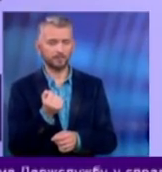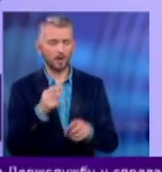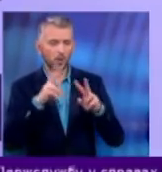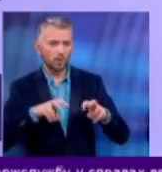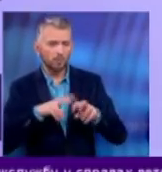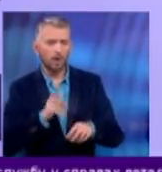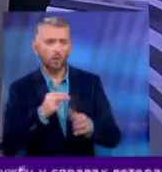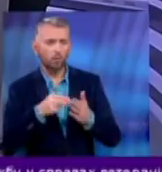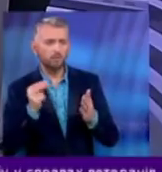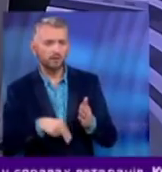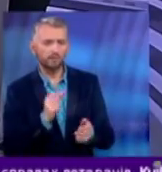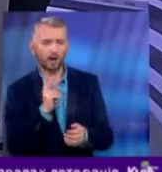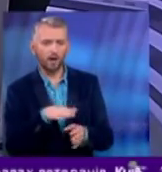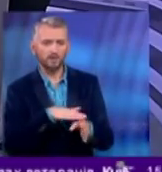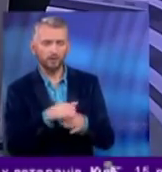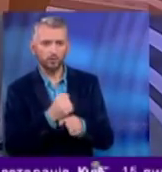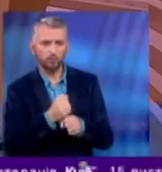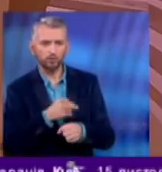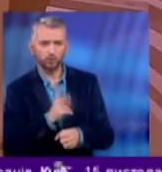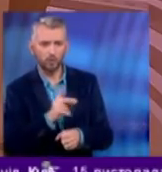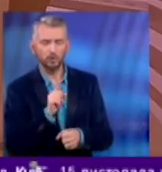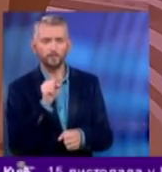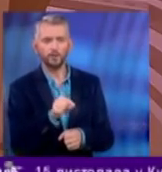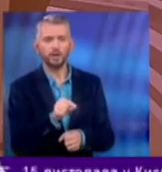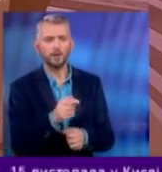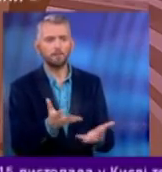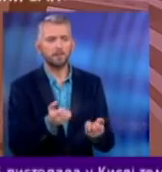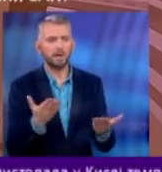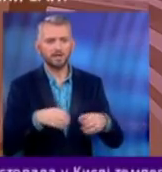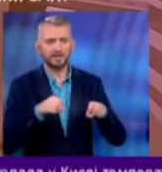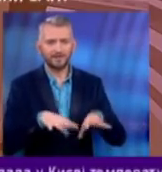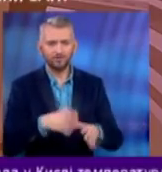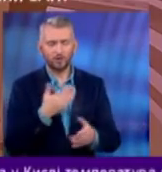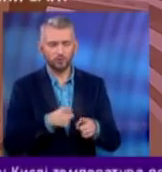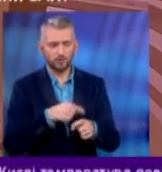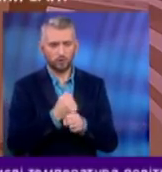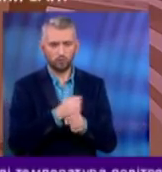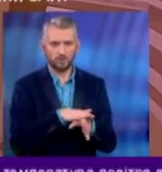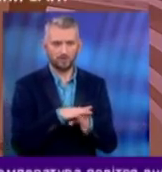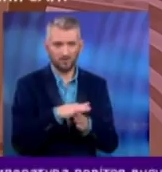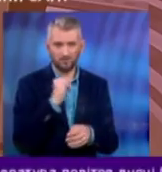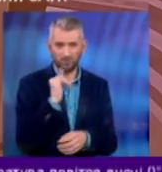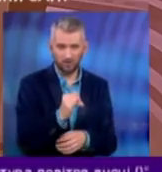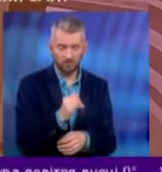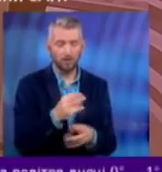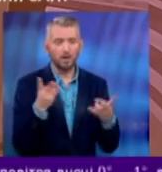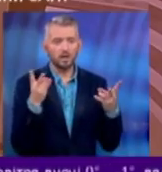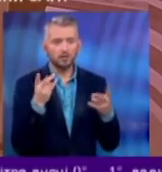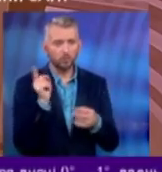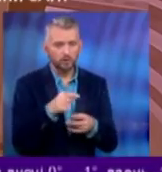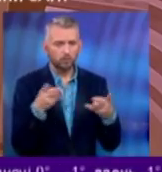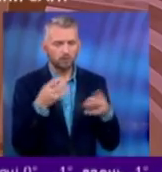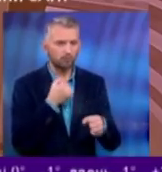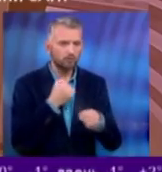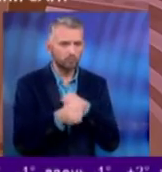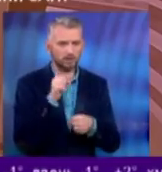розібрати, хто підписав акт виконаних робіт, щоб вони приймали якісь рішення. Якщо ці роботи виконані неякісно, тоді потрібно змусити